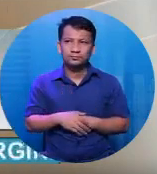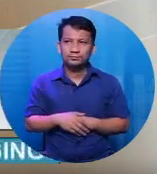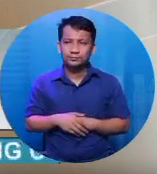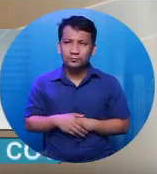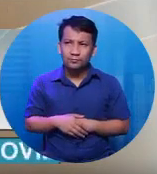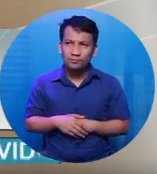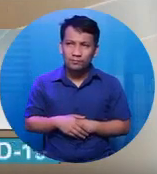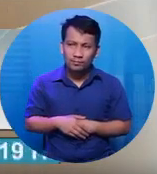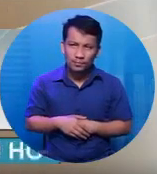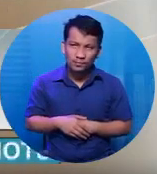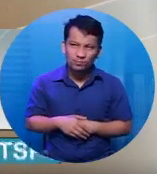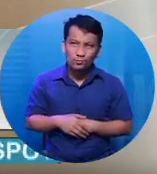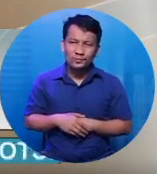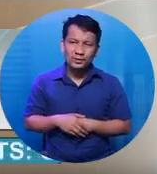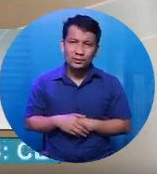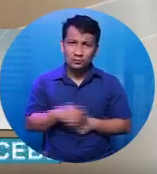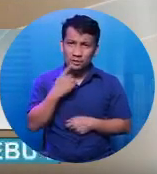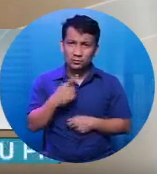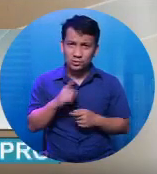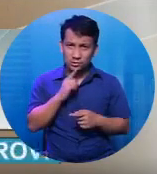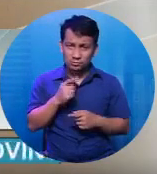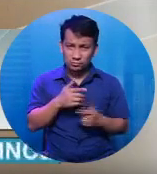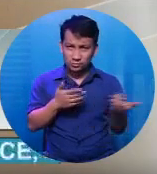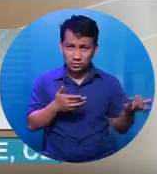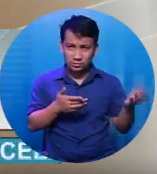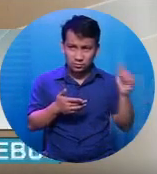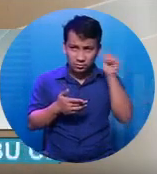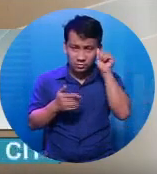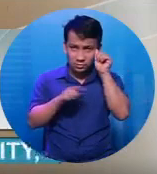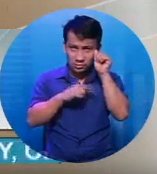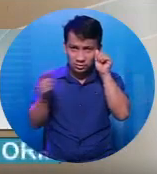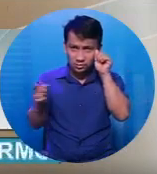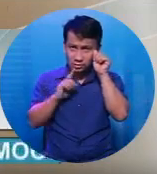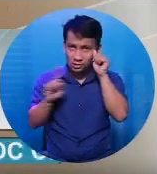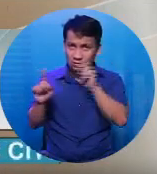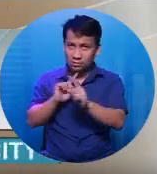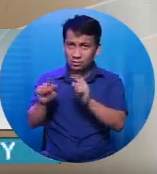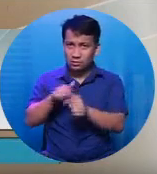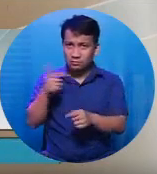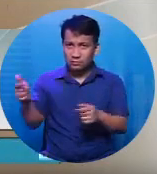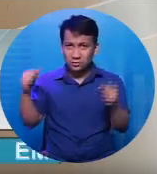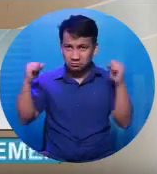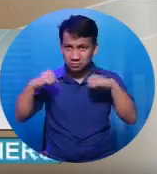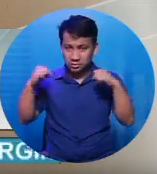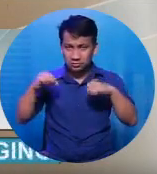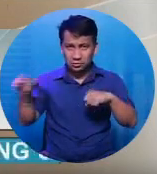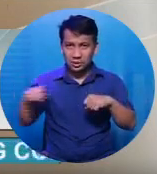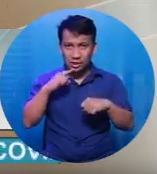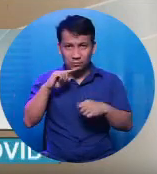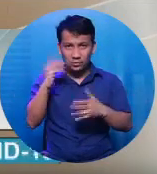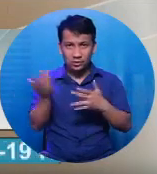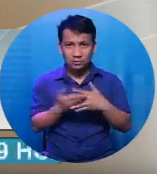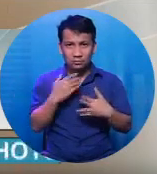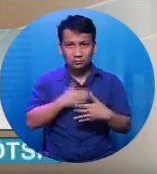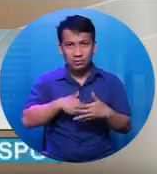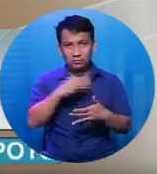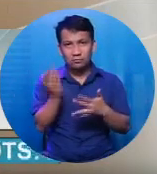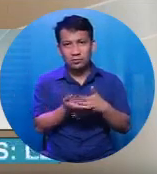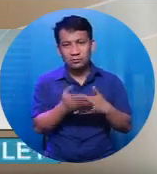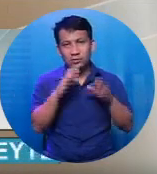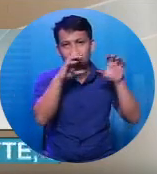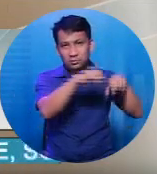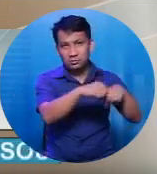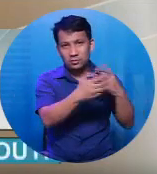Alexis, nasa akin po lahat yung gusto mong kausapin si Mrs. dahil kapag hindi ka nagkasundo, ikukorte na lang natin to at kakasuhan ka